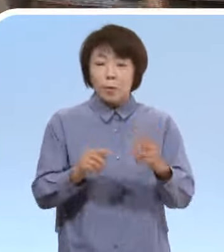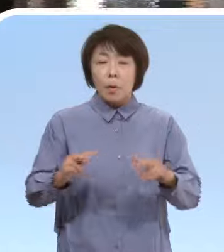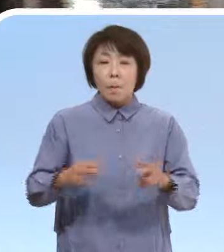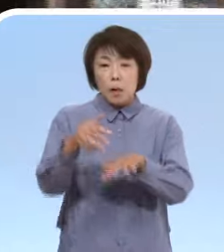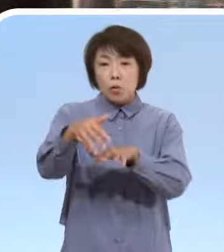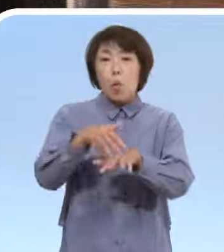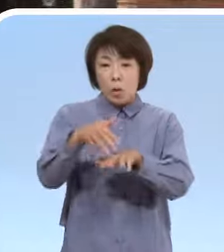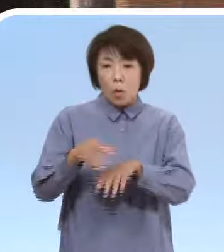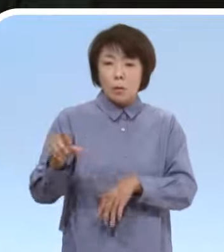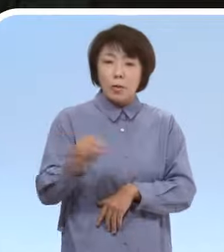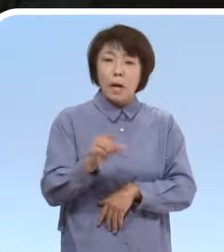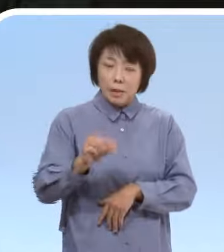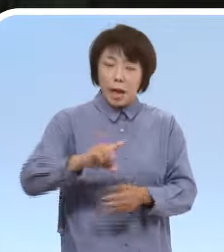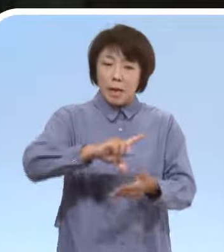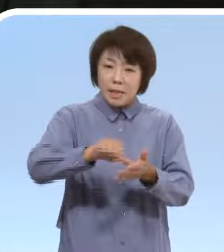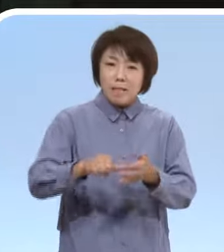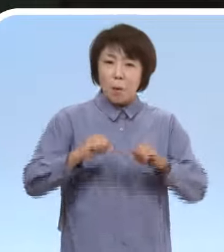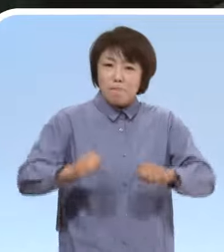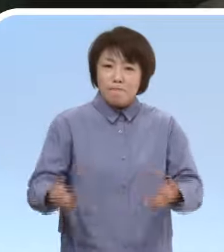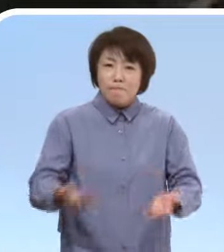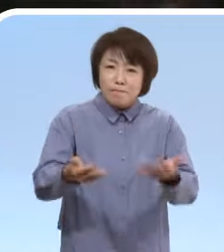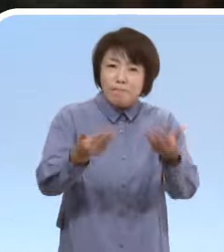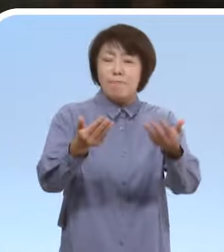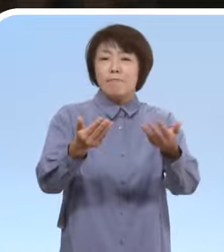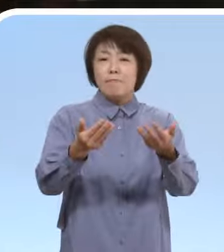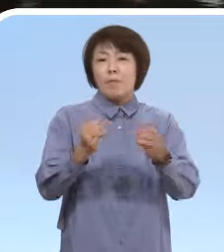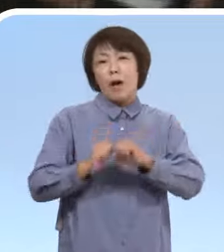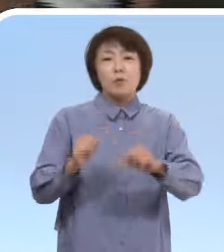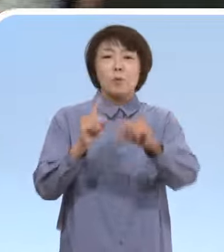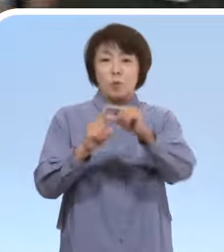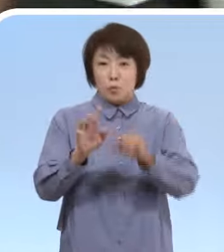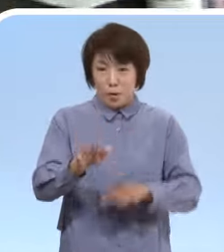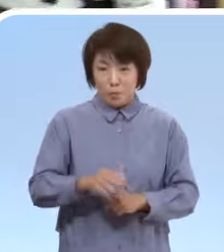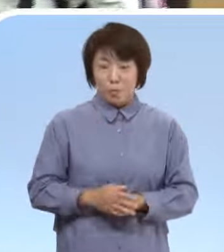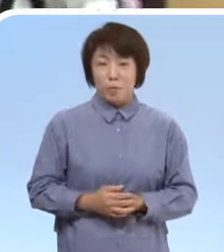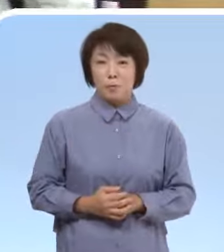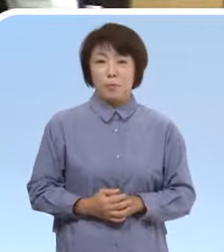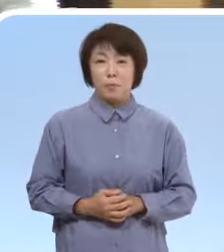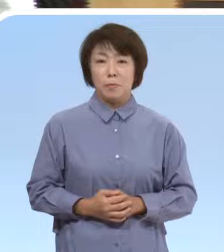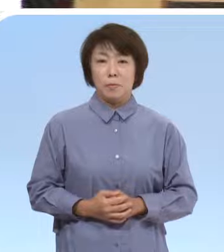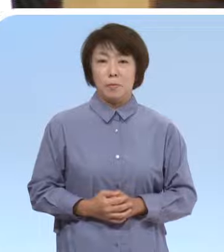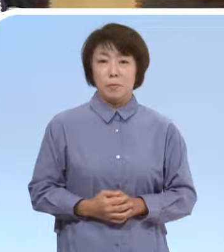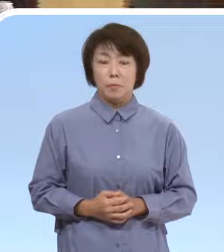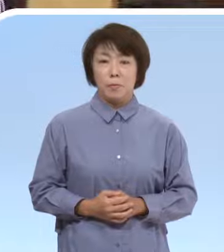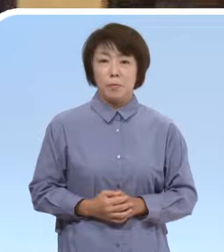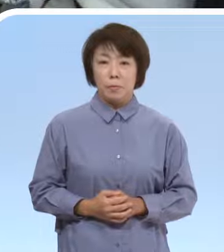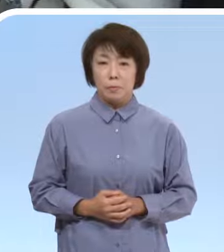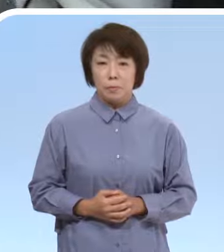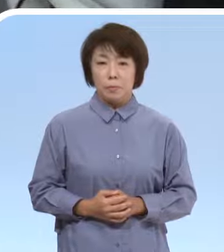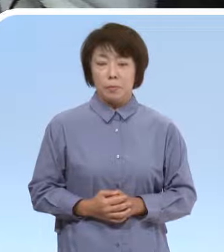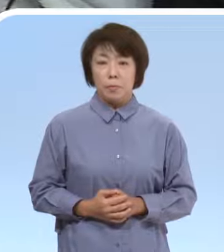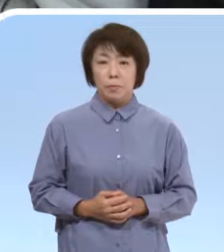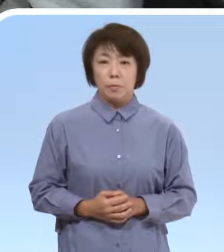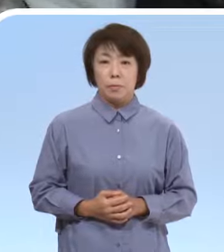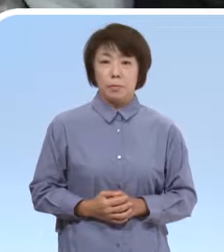は播州織を生かして地域を元気にしようと活動しているんです。